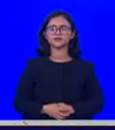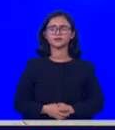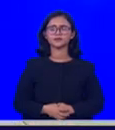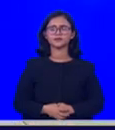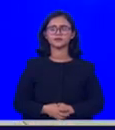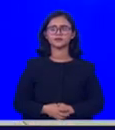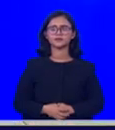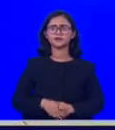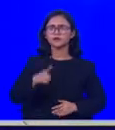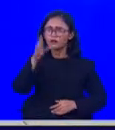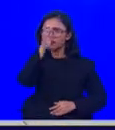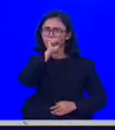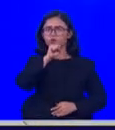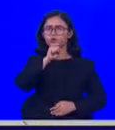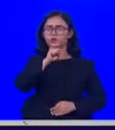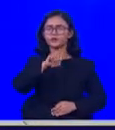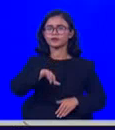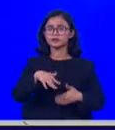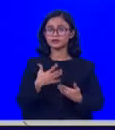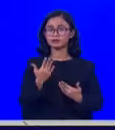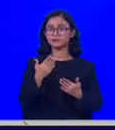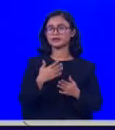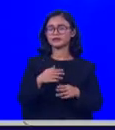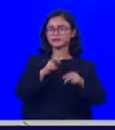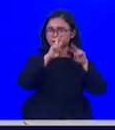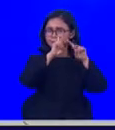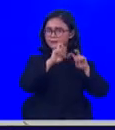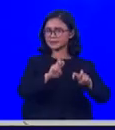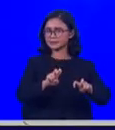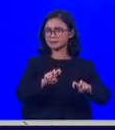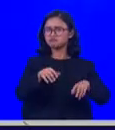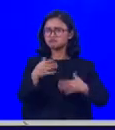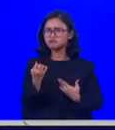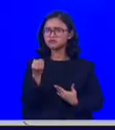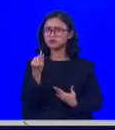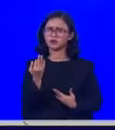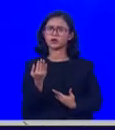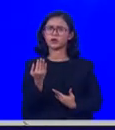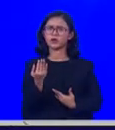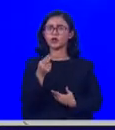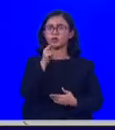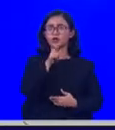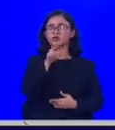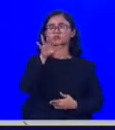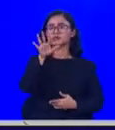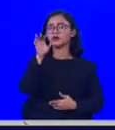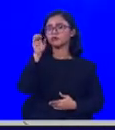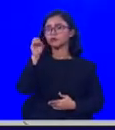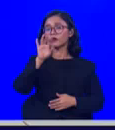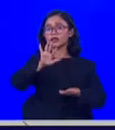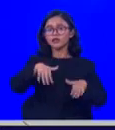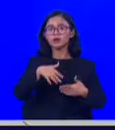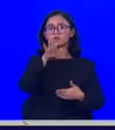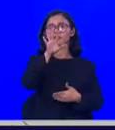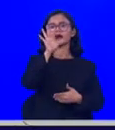Bu Ibu, tahukah Anda bahwa menurut penelitian nih dibutuhkan waktu sekitar 250 hingga 500